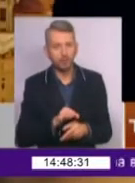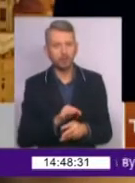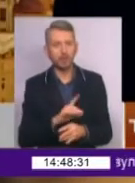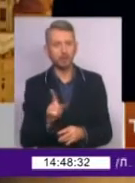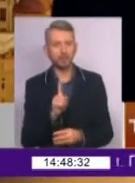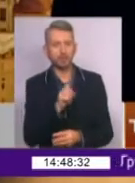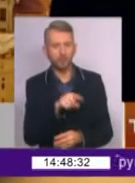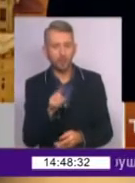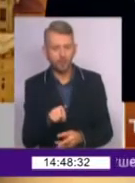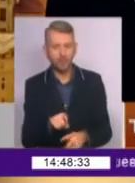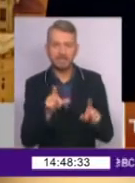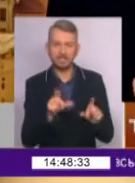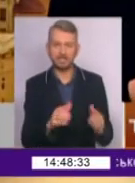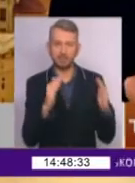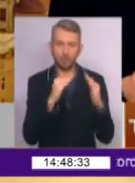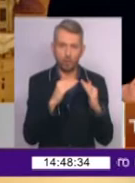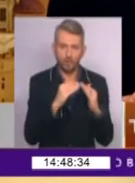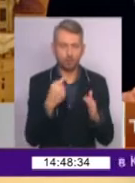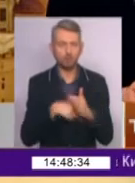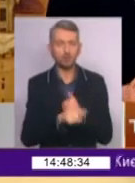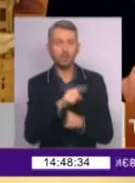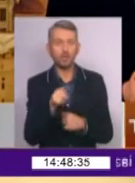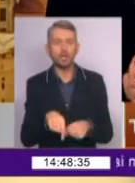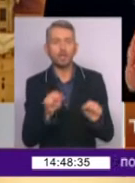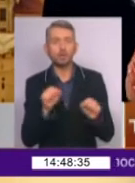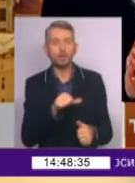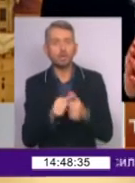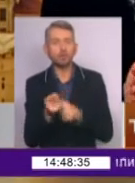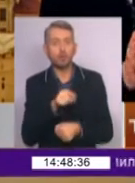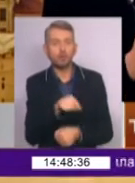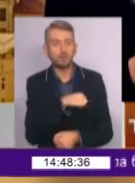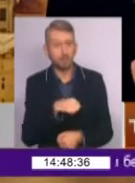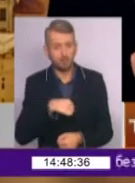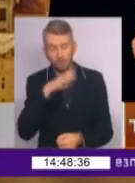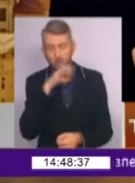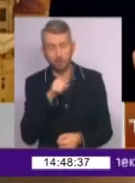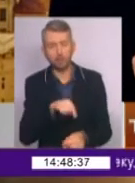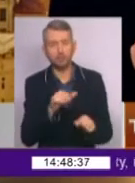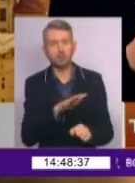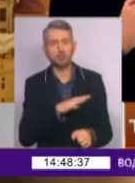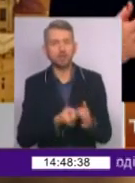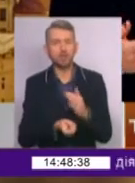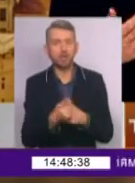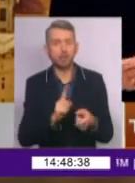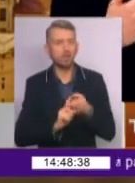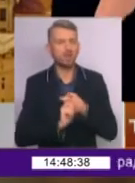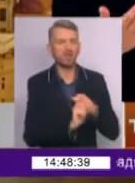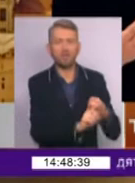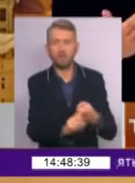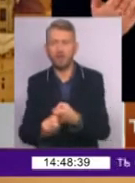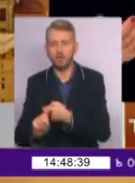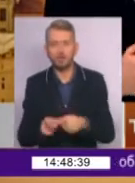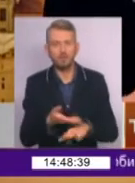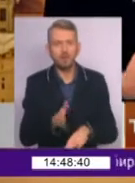вони сиділи вдома, оскільки вони можуть, крім того, що їм самим погано, вони можуть стати джерелом інфекції,